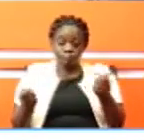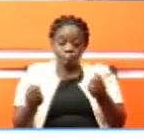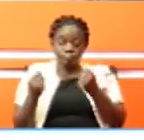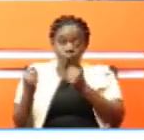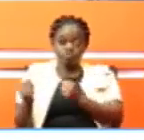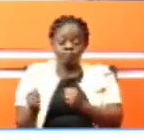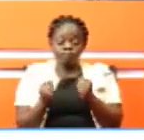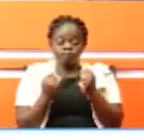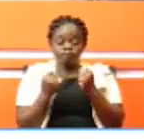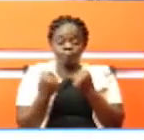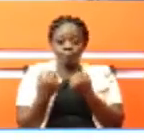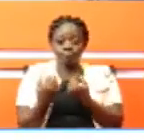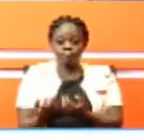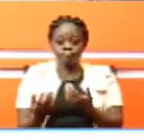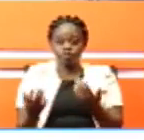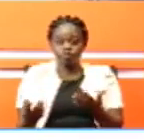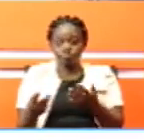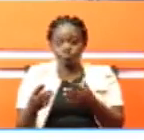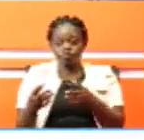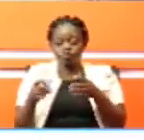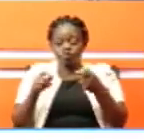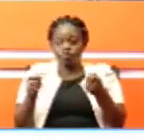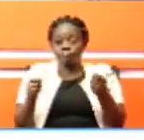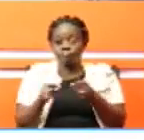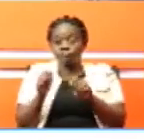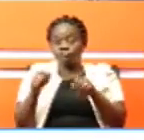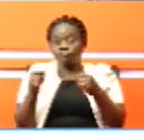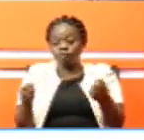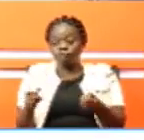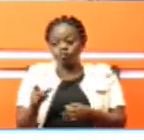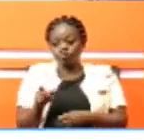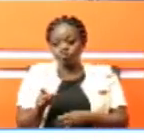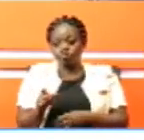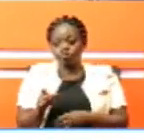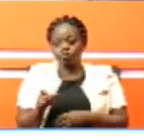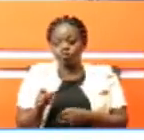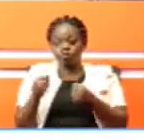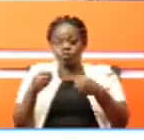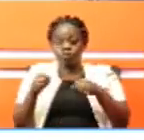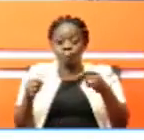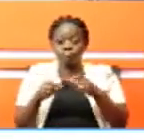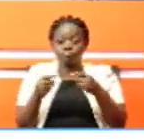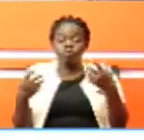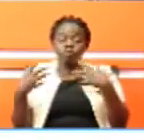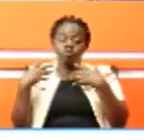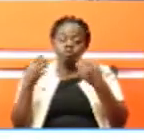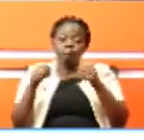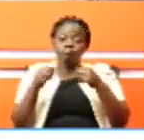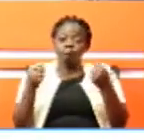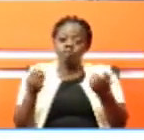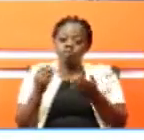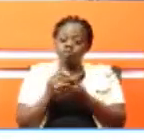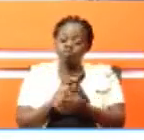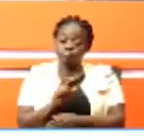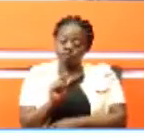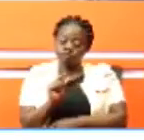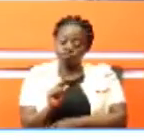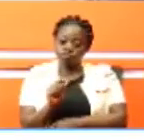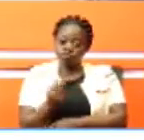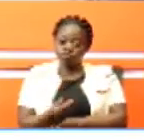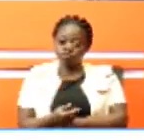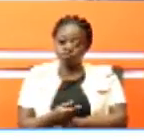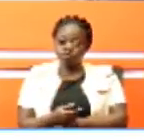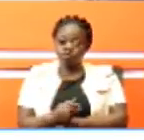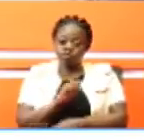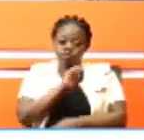yingini kati oyinza kuddira battery ya pikipiki n'ogiteeka ku loole tejja gisobola olw'ensonga nti kano katono amaanyi